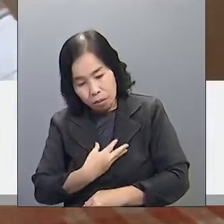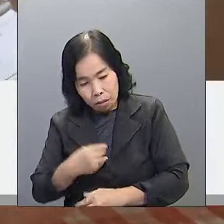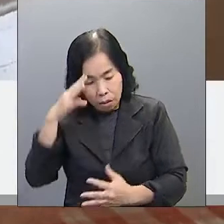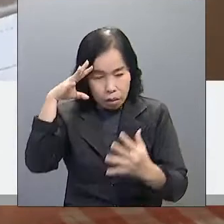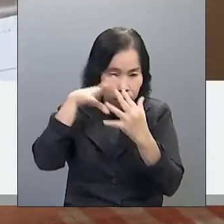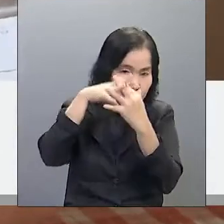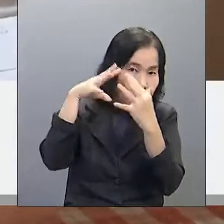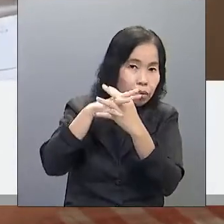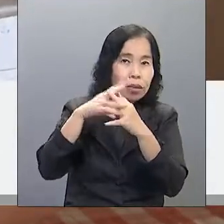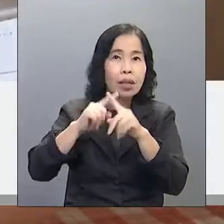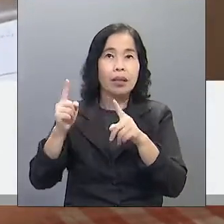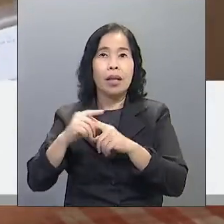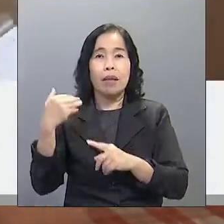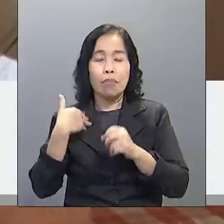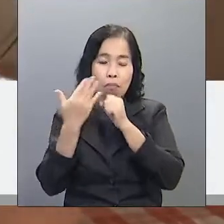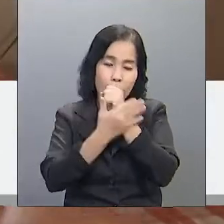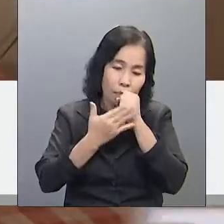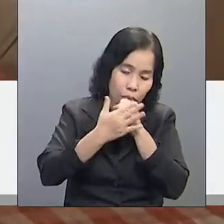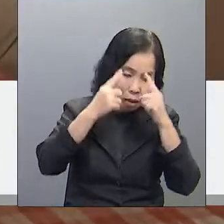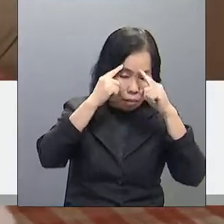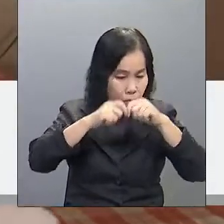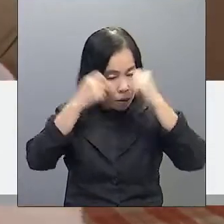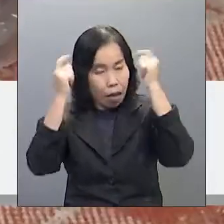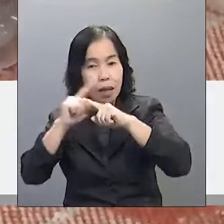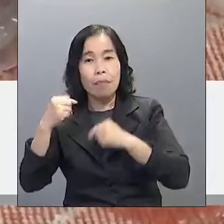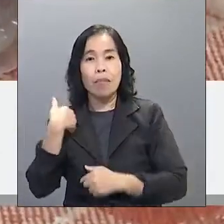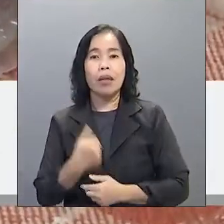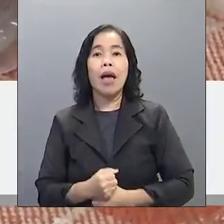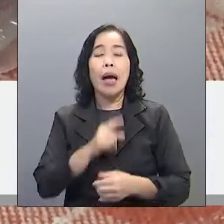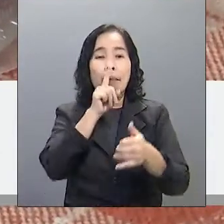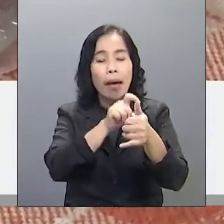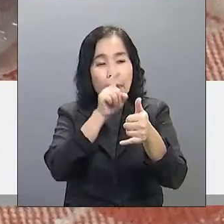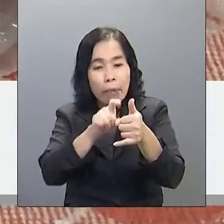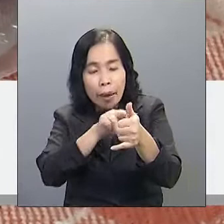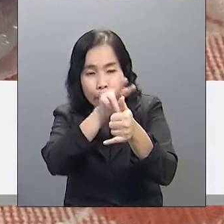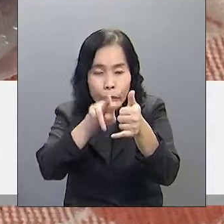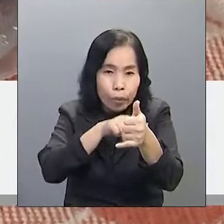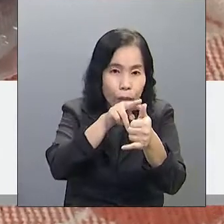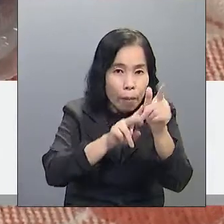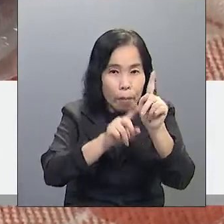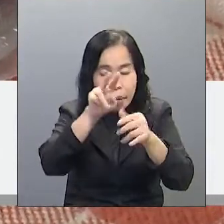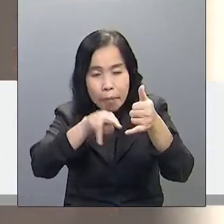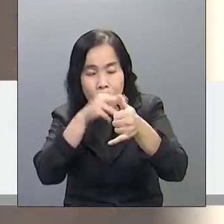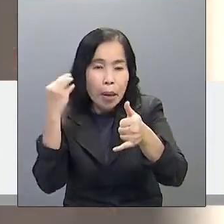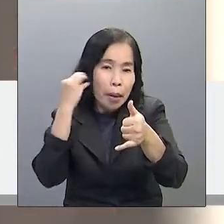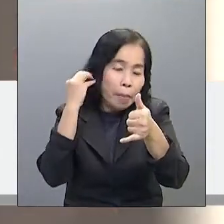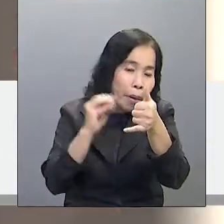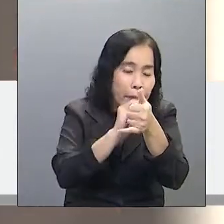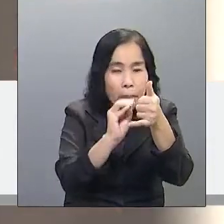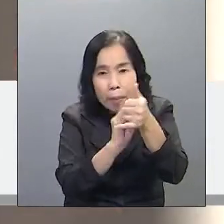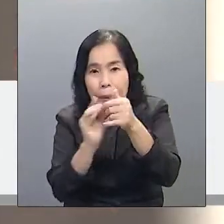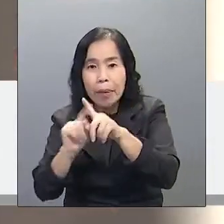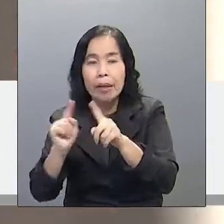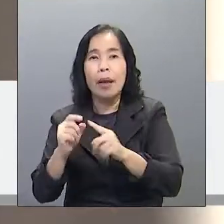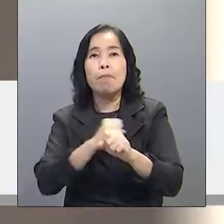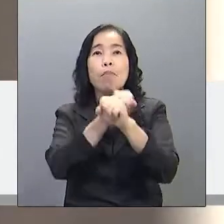วชและป่วยยาเสพติดเพื่อสอบถามอาการและประเมินการรักษาเพื่อป้องกันไม่ให้เกิดปัญหาความ